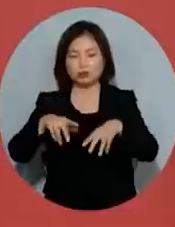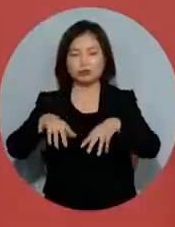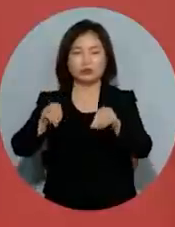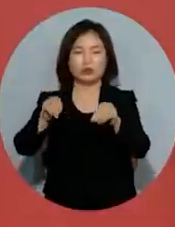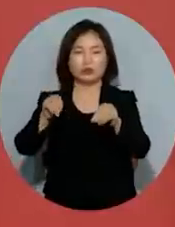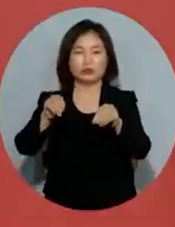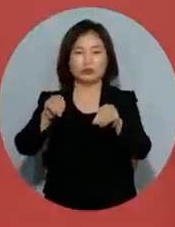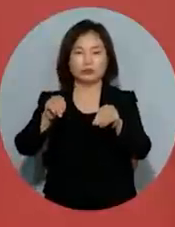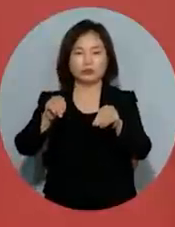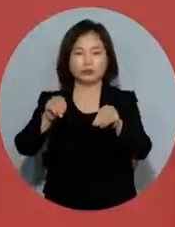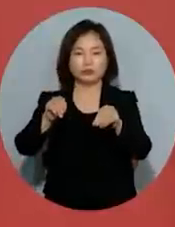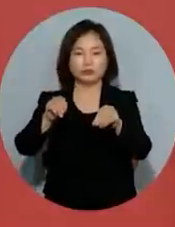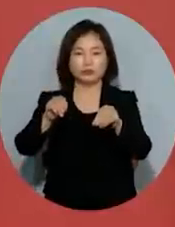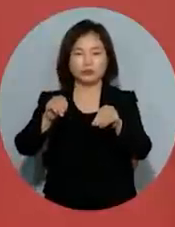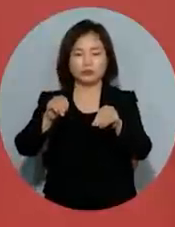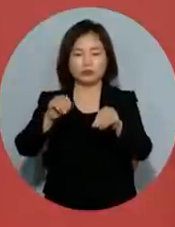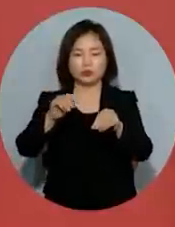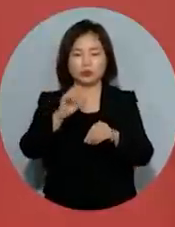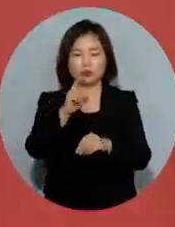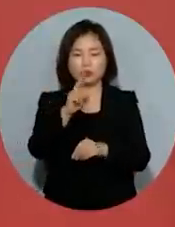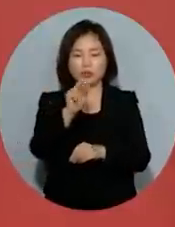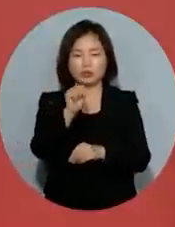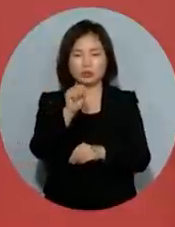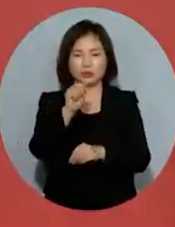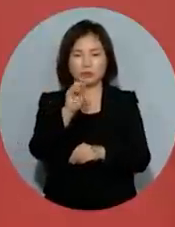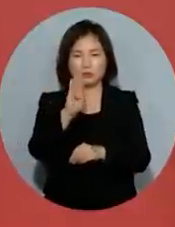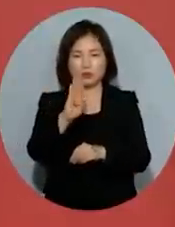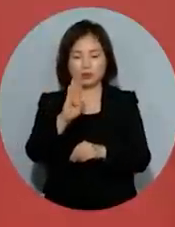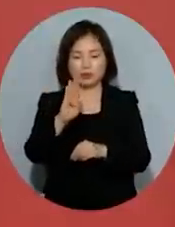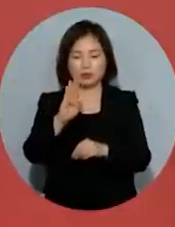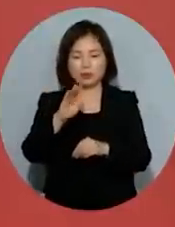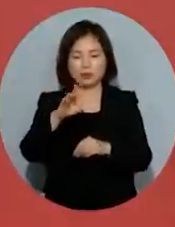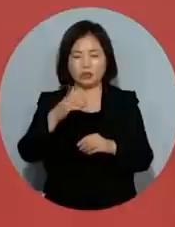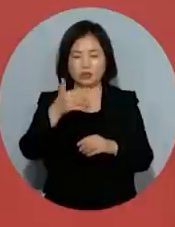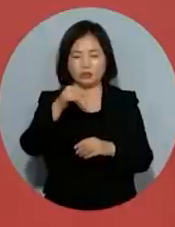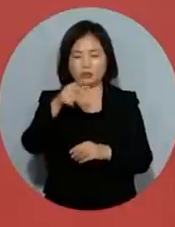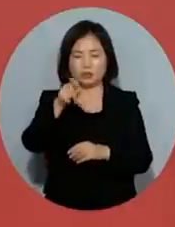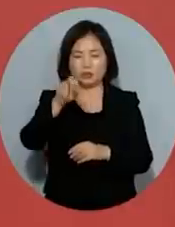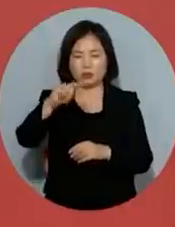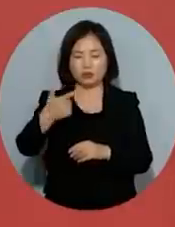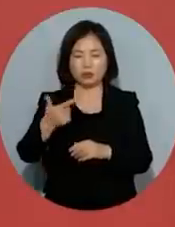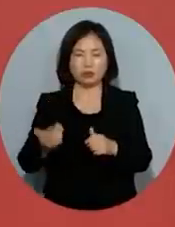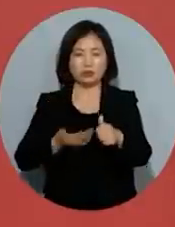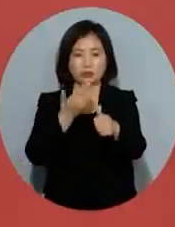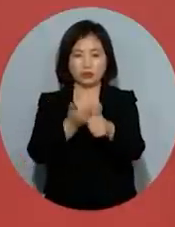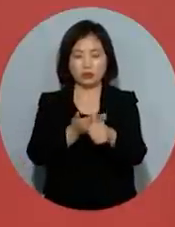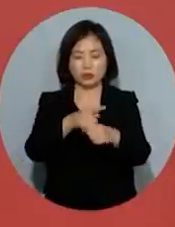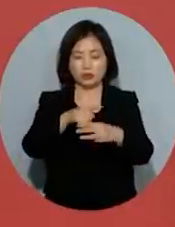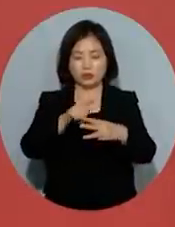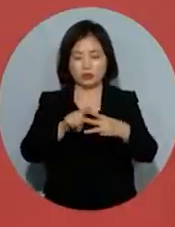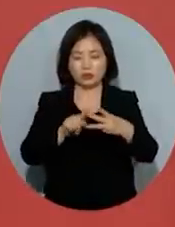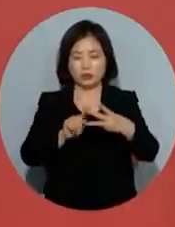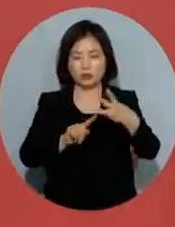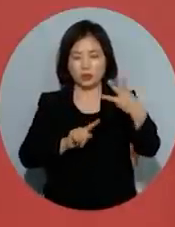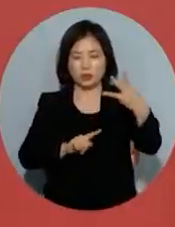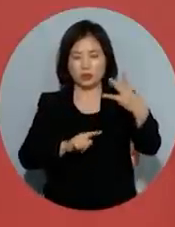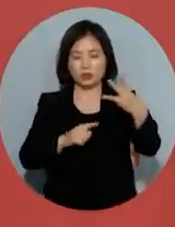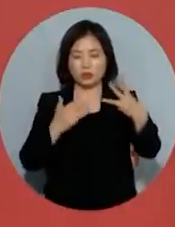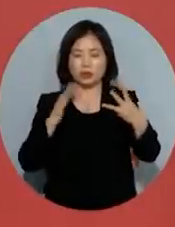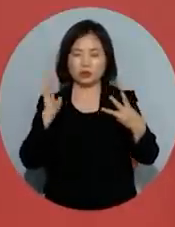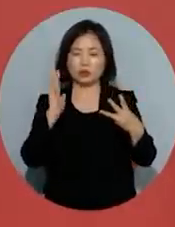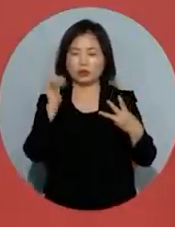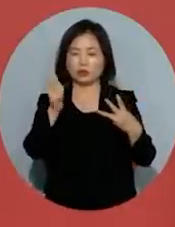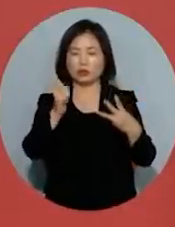거 그리고 USB 판문점에서 김정은이한테 넘겨준 거 이 세 개는 내가 대통령이